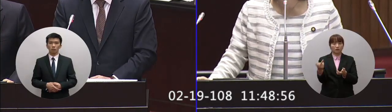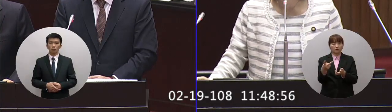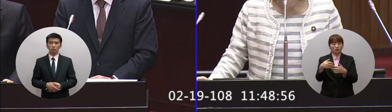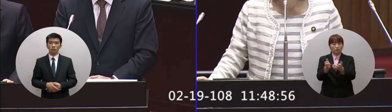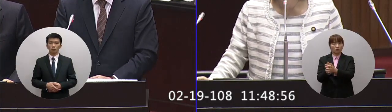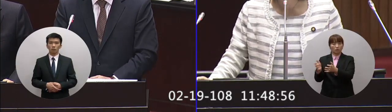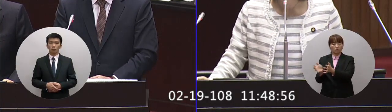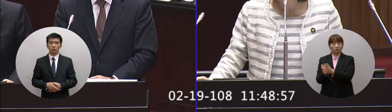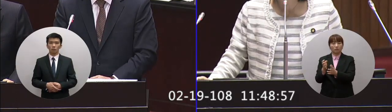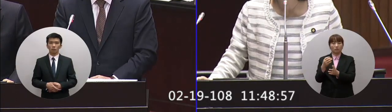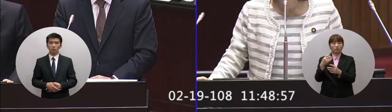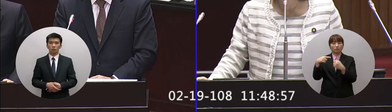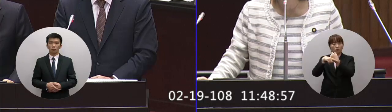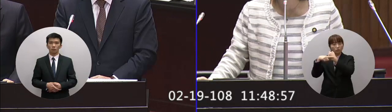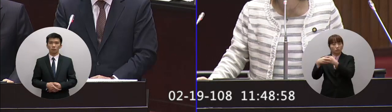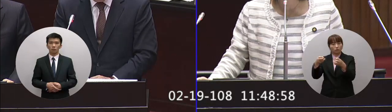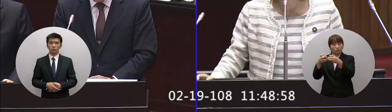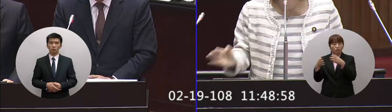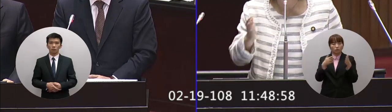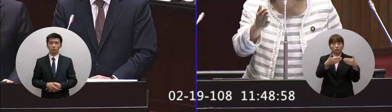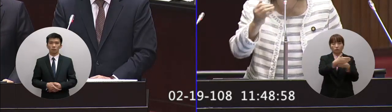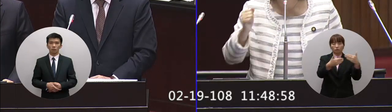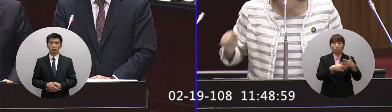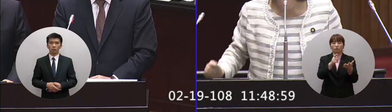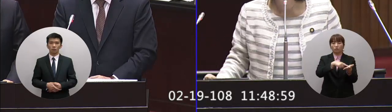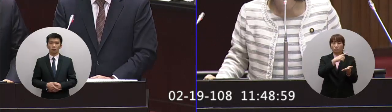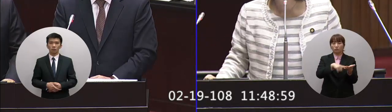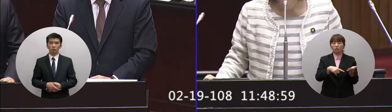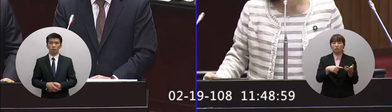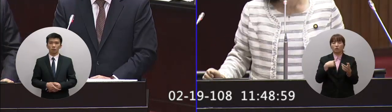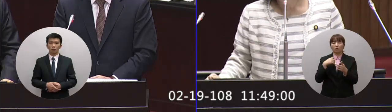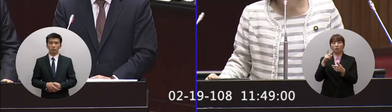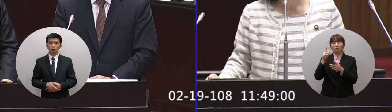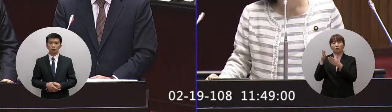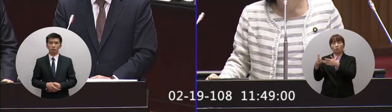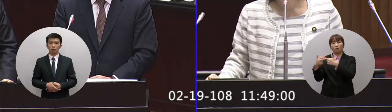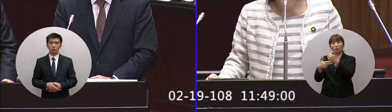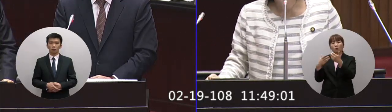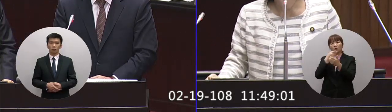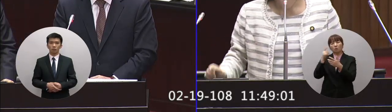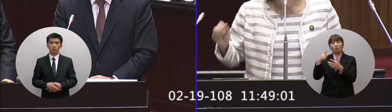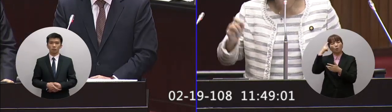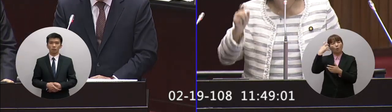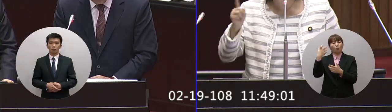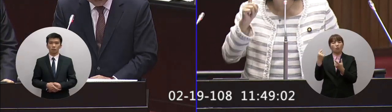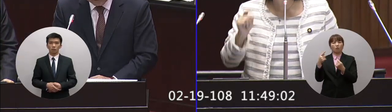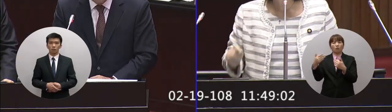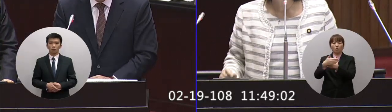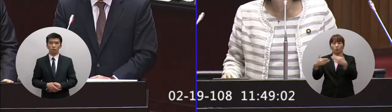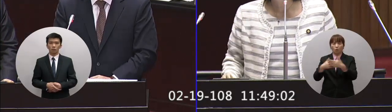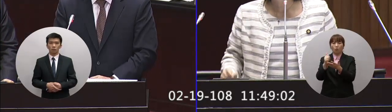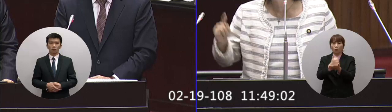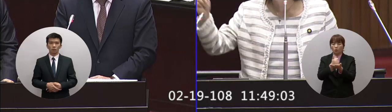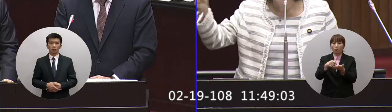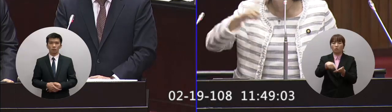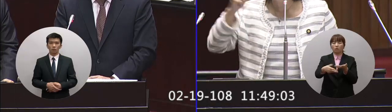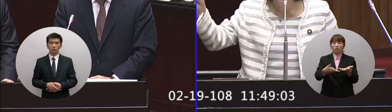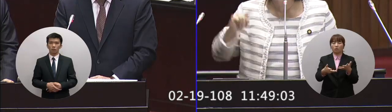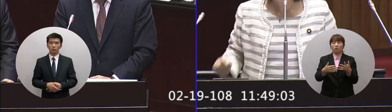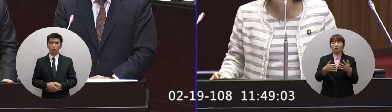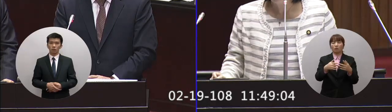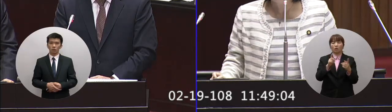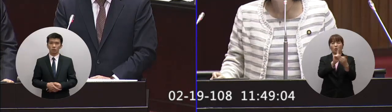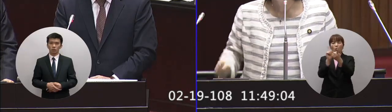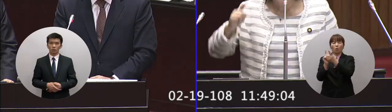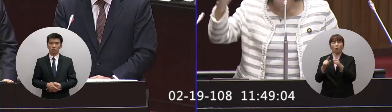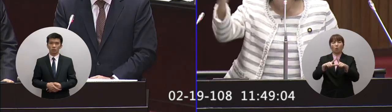会有机会能够一起合作来解决交通的问题。因为我每次跟卫福部讨论，卫福部也是很头痛，因为交通运输的问题服务